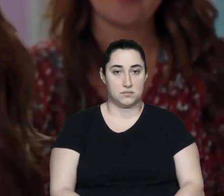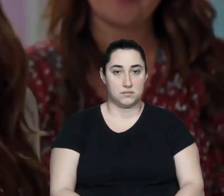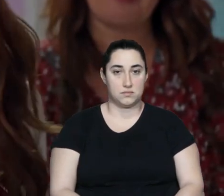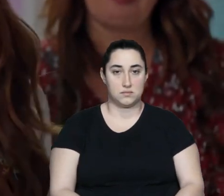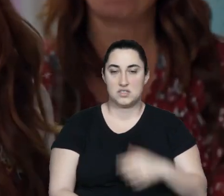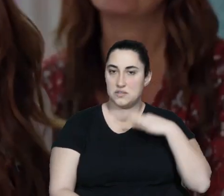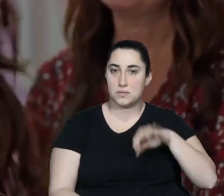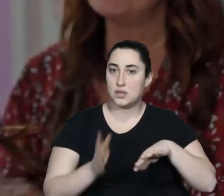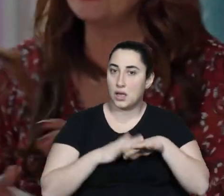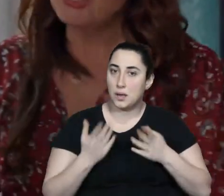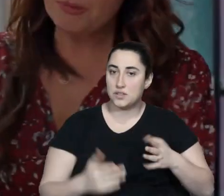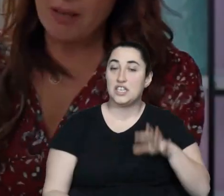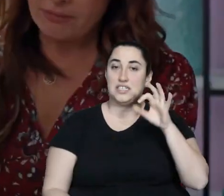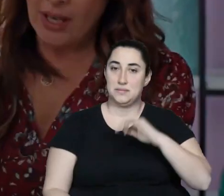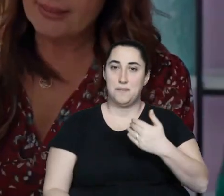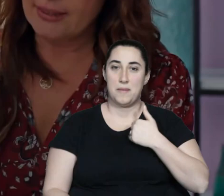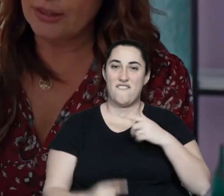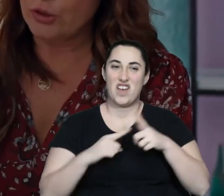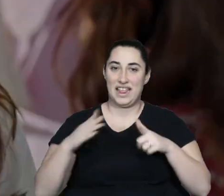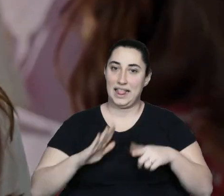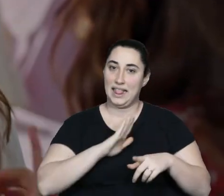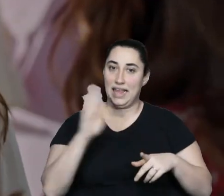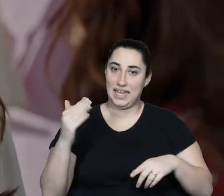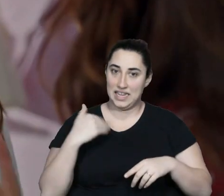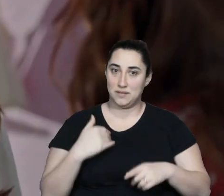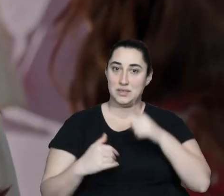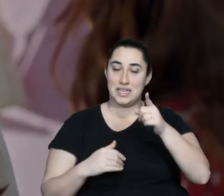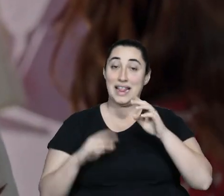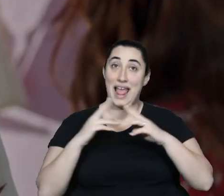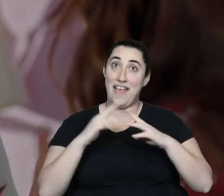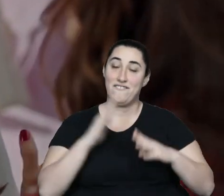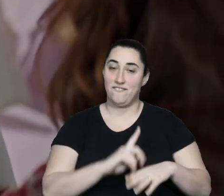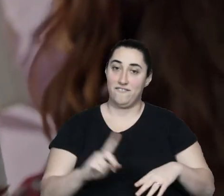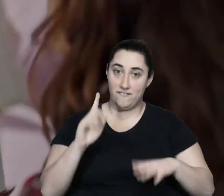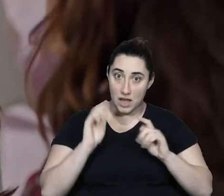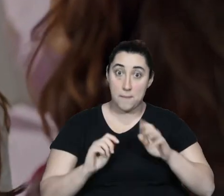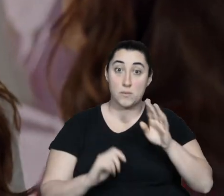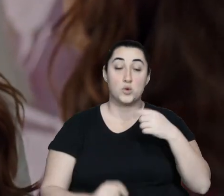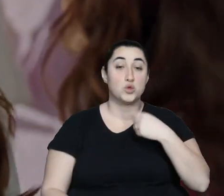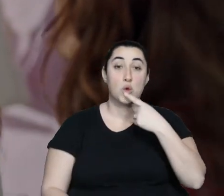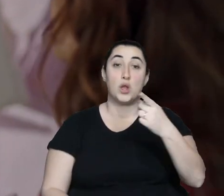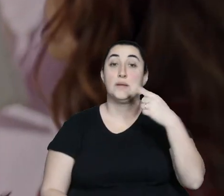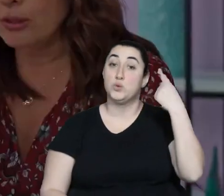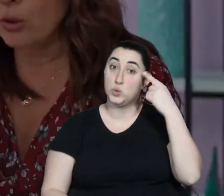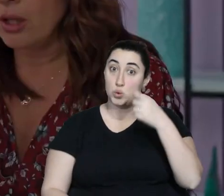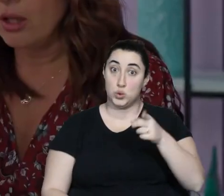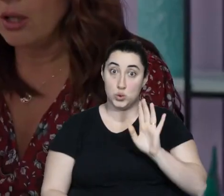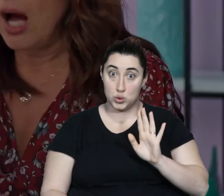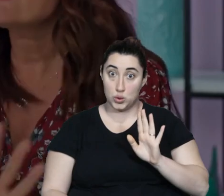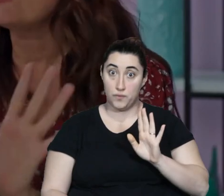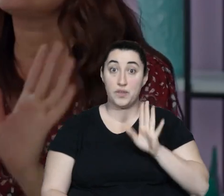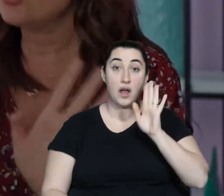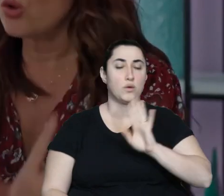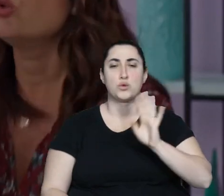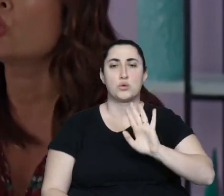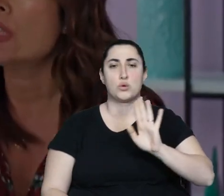Peşim ne yapacağız? Şimdi ben Fatih'in yanına gidiyorum. Sen de doğruca eve gideceksin. Ama bu söylediklerimi düşüneceksin orada.